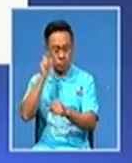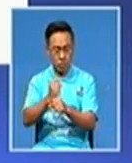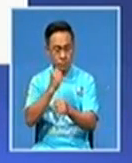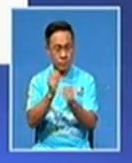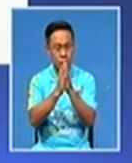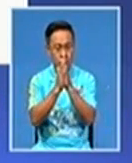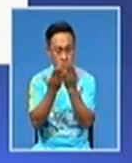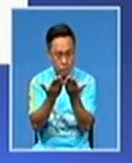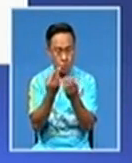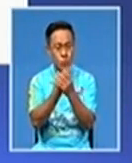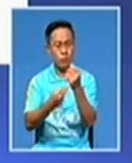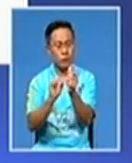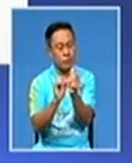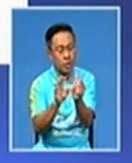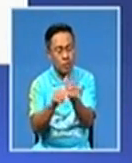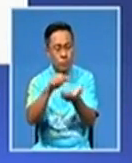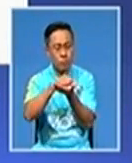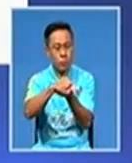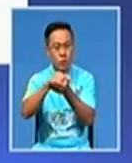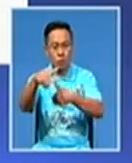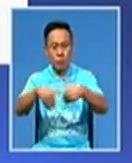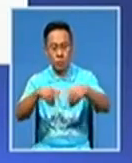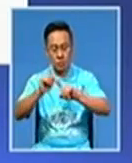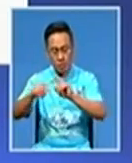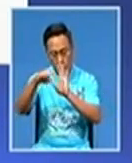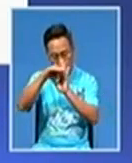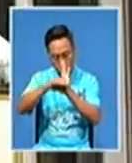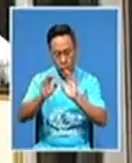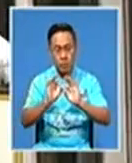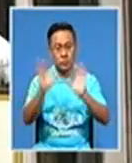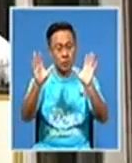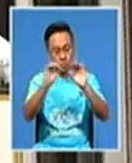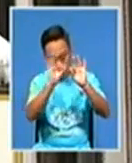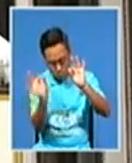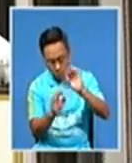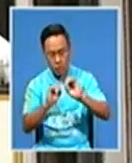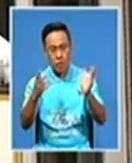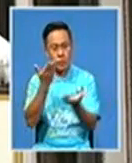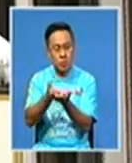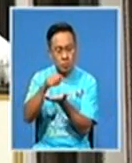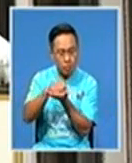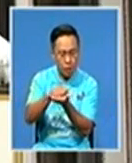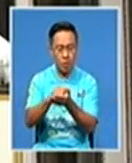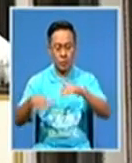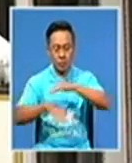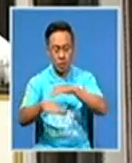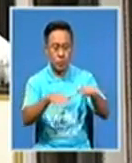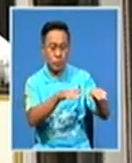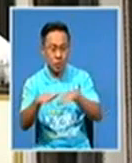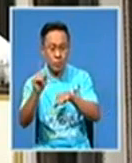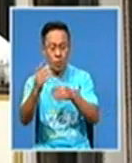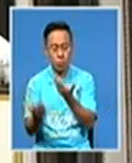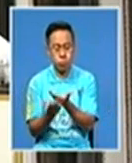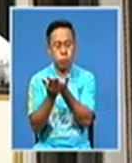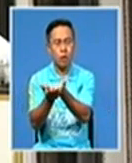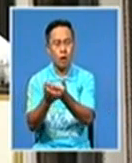ที่จะอธิบายรายละเอียดของการบริการอย่างถูกต้องชัดเจนซึ่งรวมถึงวิธีการค่าธรรมเนียมเอกสารหลักฐานและ